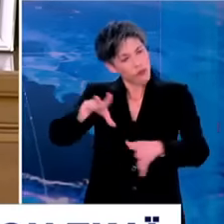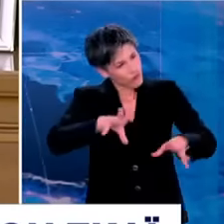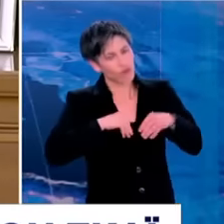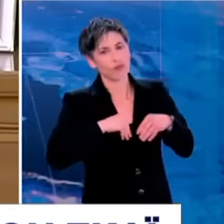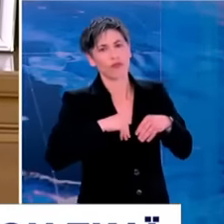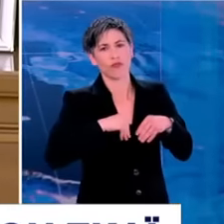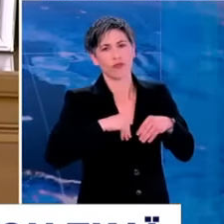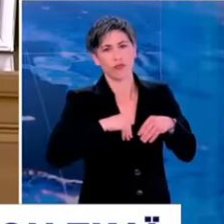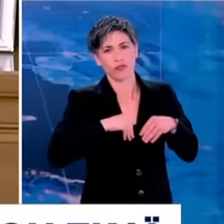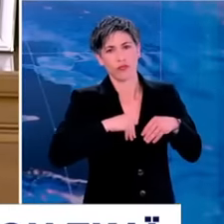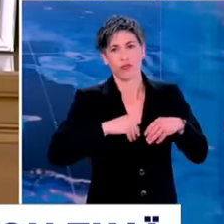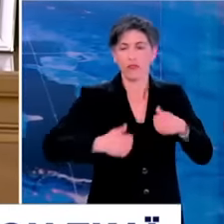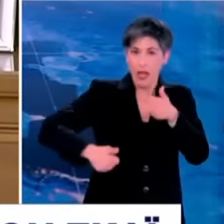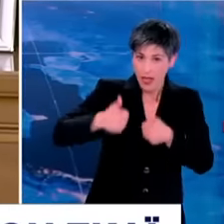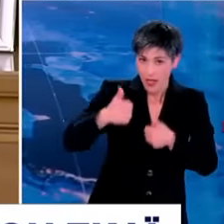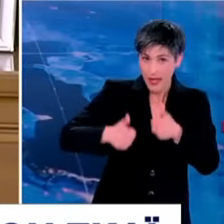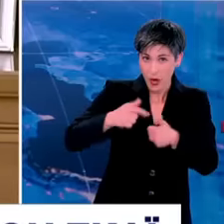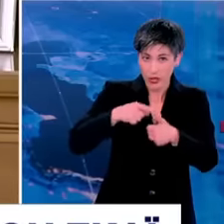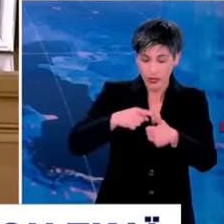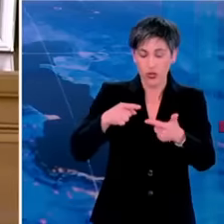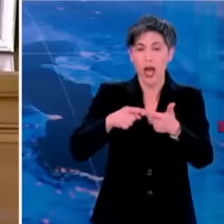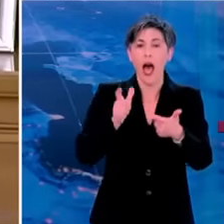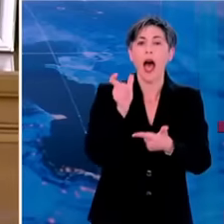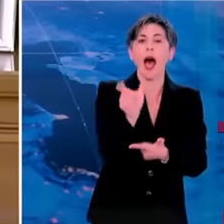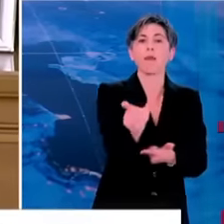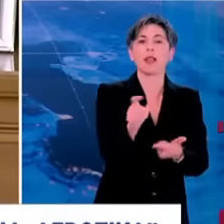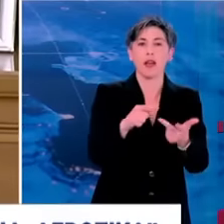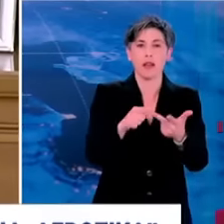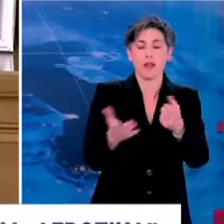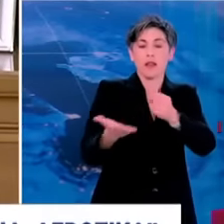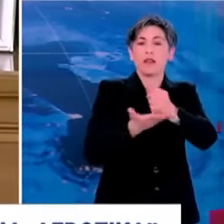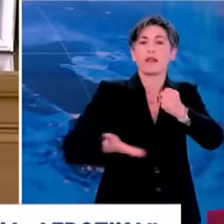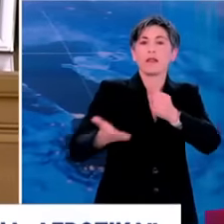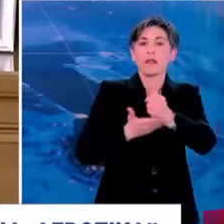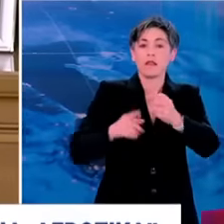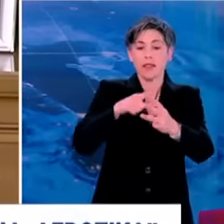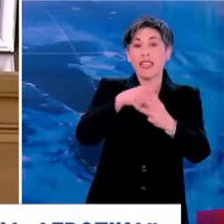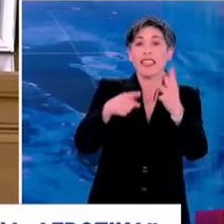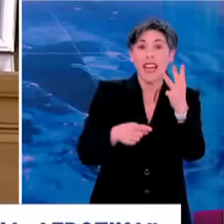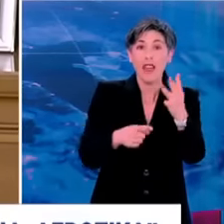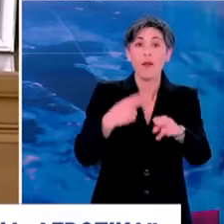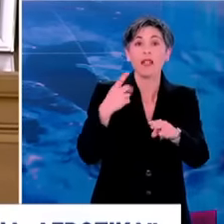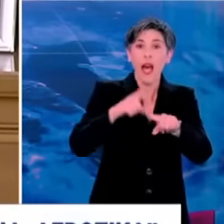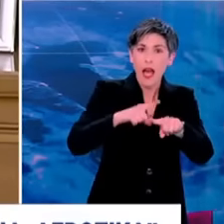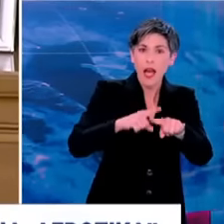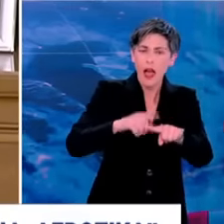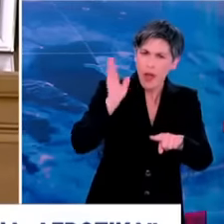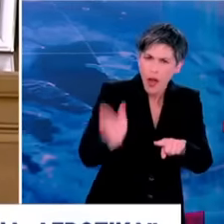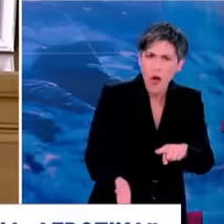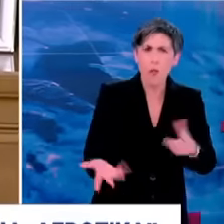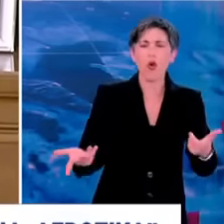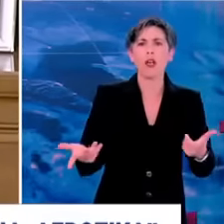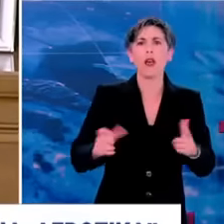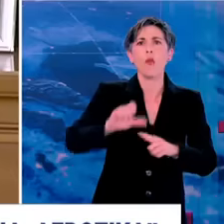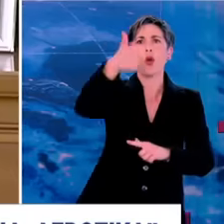αγωνιζόμαστε. Ανταγωνιστικότητα, άμυνα, αγροτικά ζητήματα. Τρία θέματα στα οποία η Ελλάδα μπορεί να παίξει πρωταγωνιστικό ρόλο. Θα έχουμε ή δεν θα